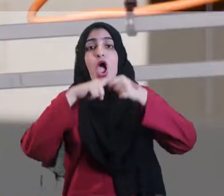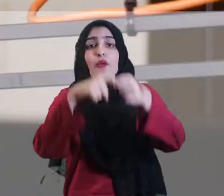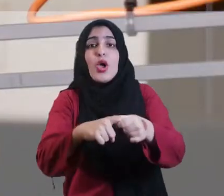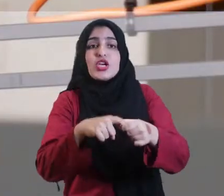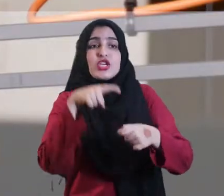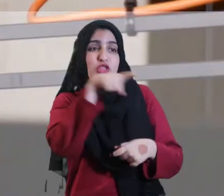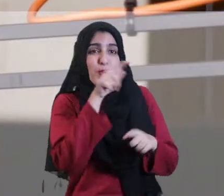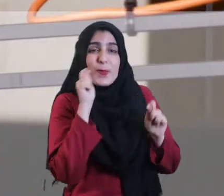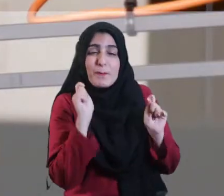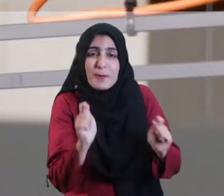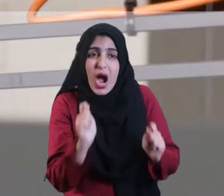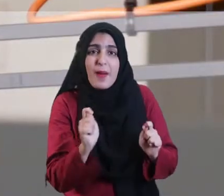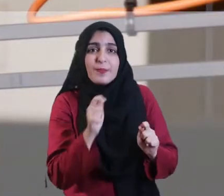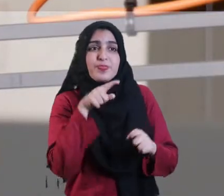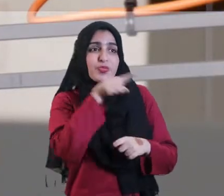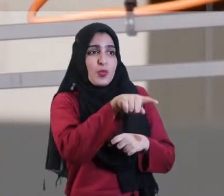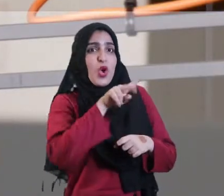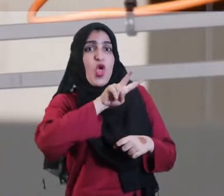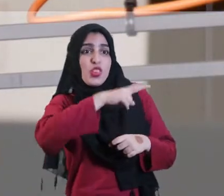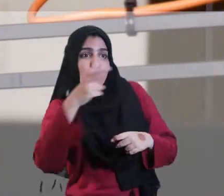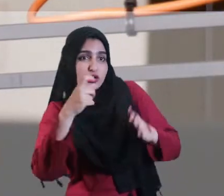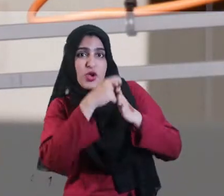गिवर और